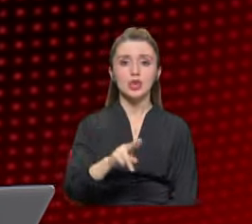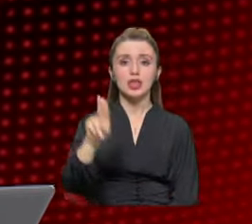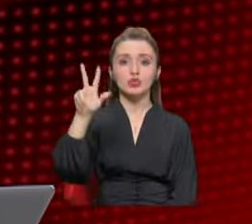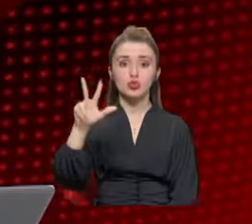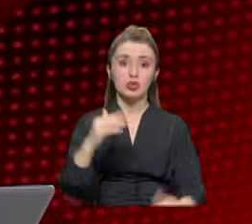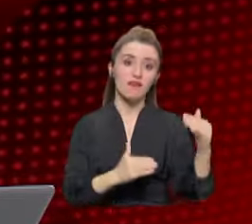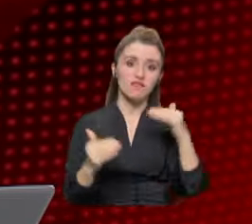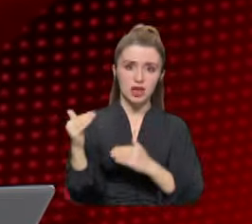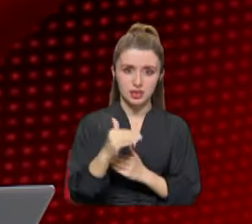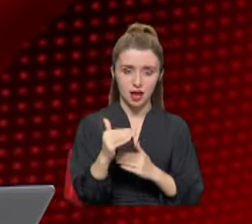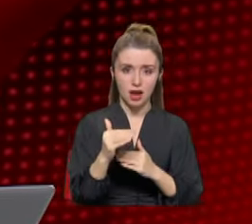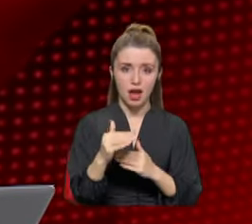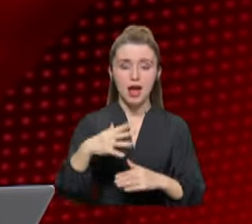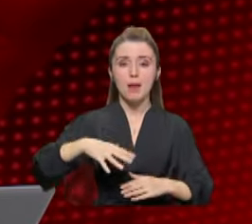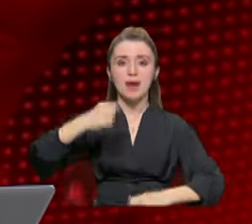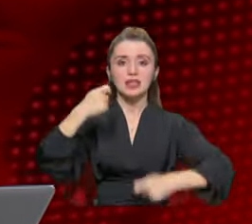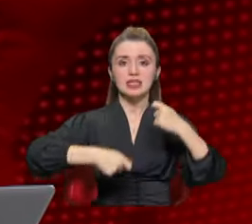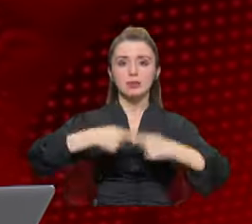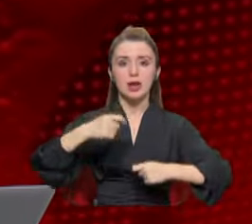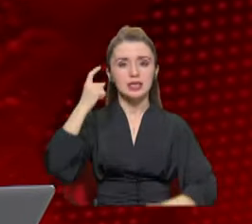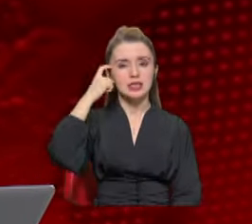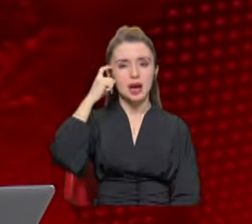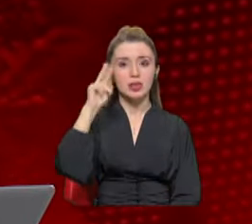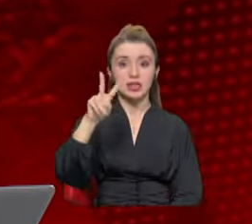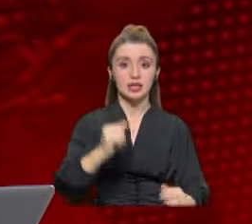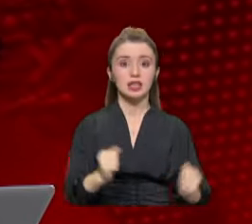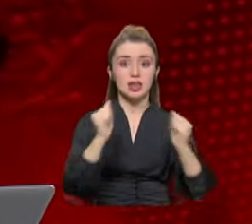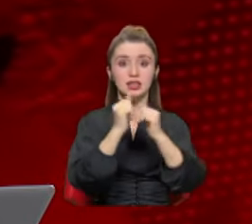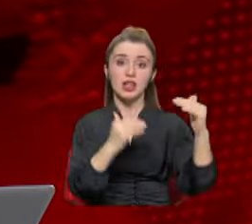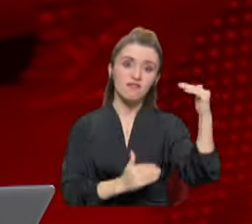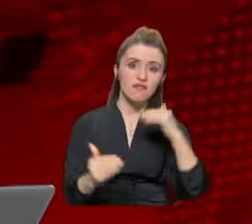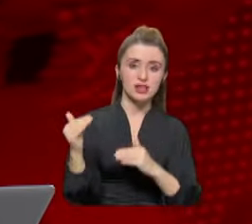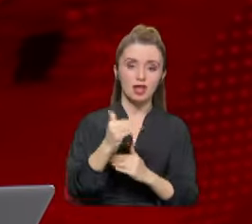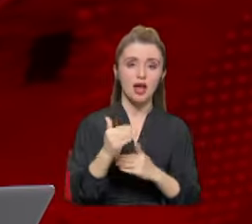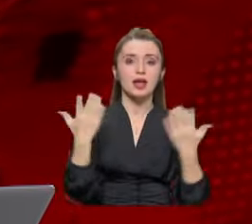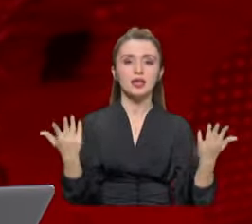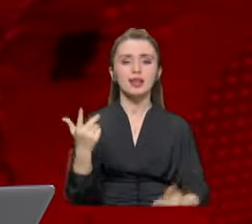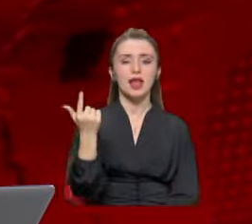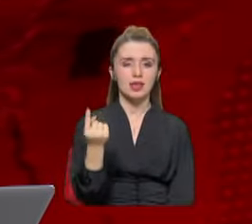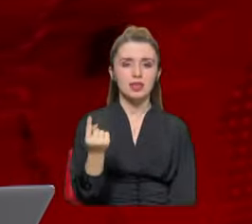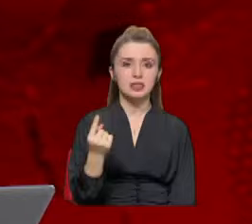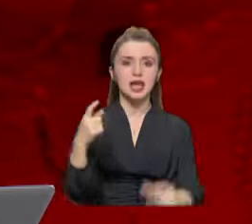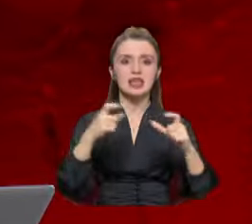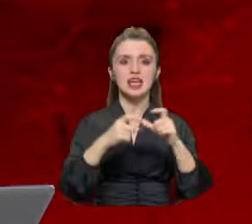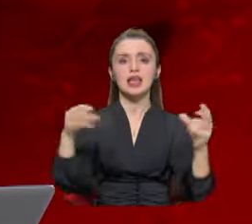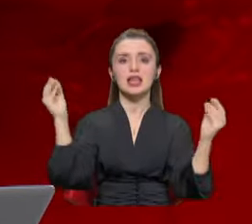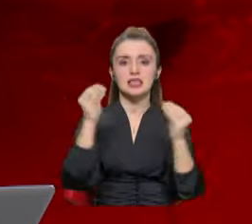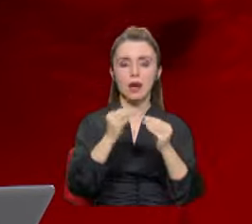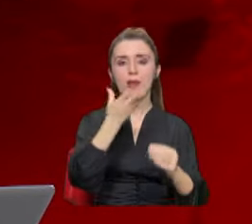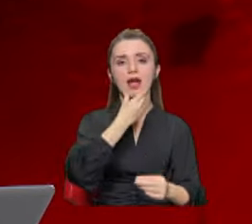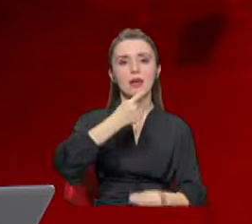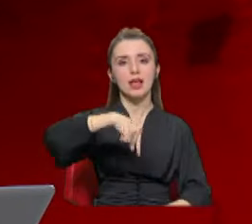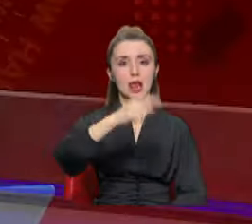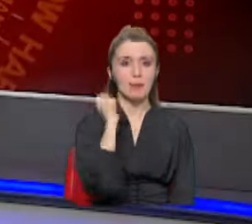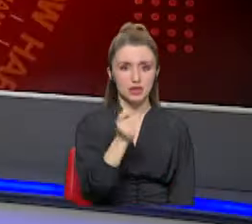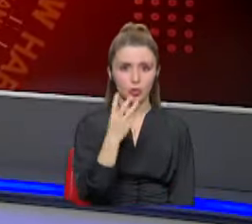%73'ün üzerinde. Merkez Bankası tahmininin iki katından fazla. Yani en azından seyyanen zam emeklilere